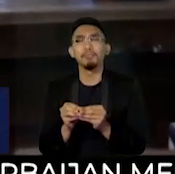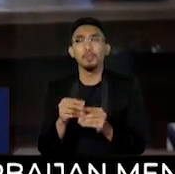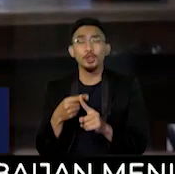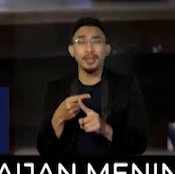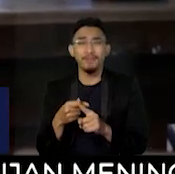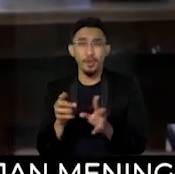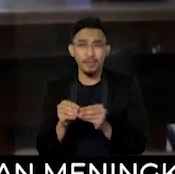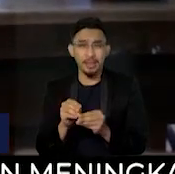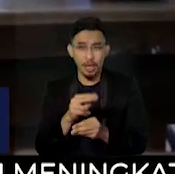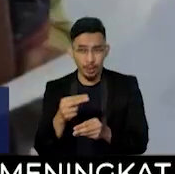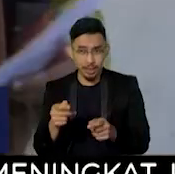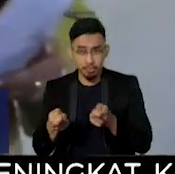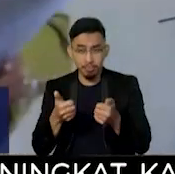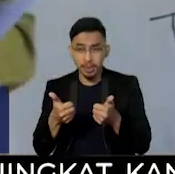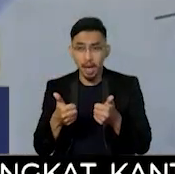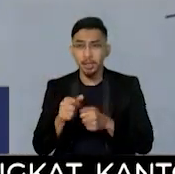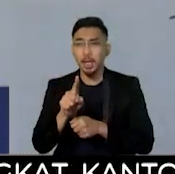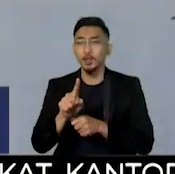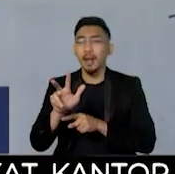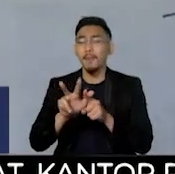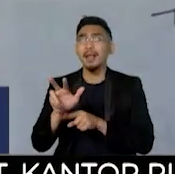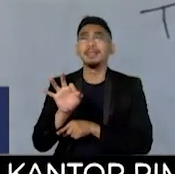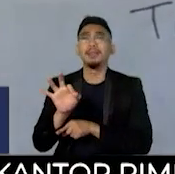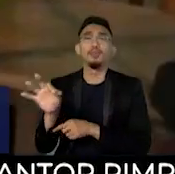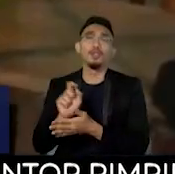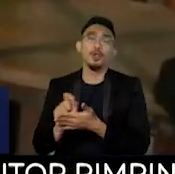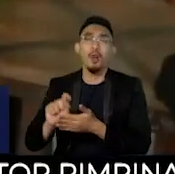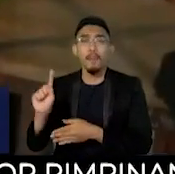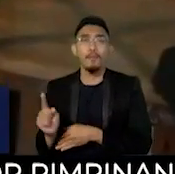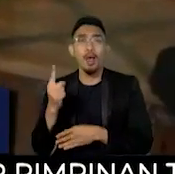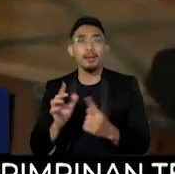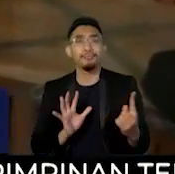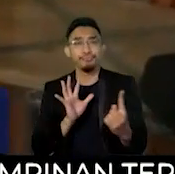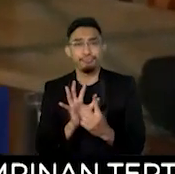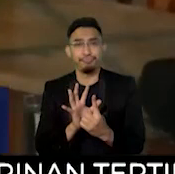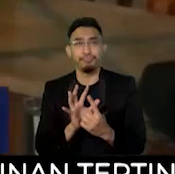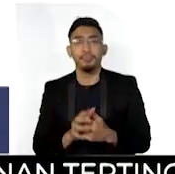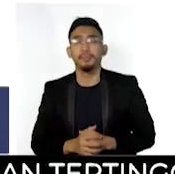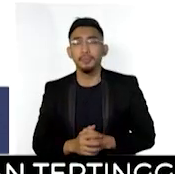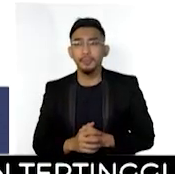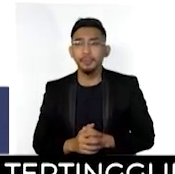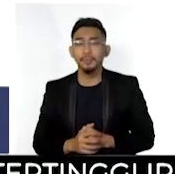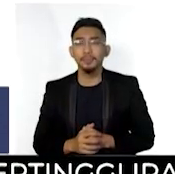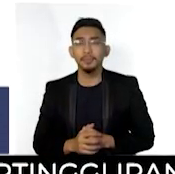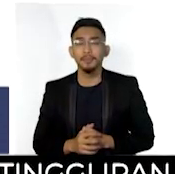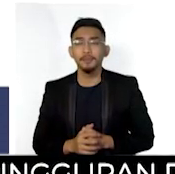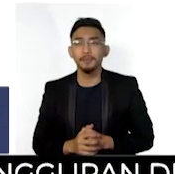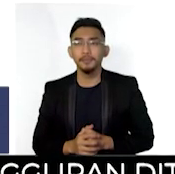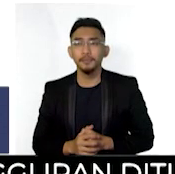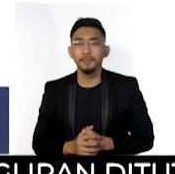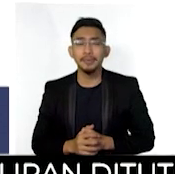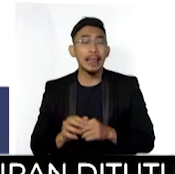Total 118.000 lebih sekolah melangsungkan pembelajaran tatap muka sejak diizinkan pemerintah. Meski